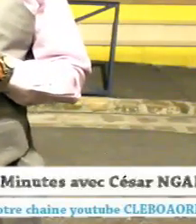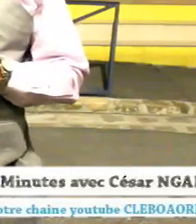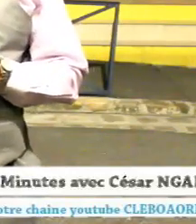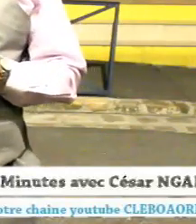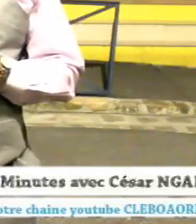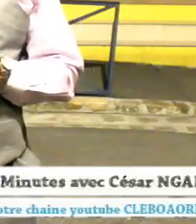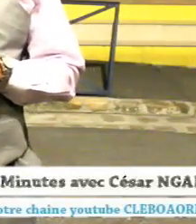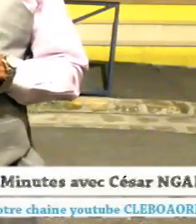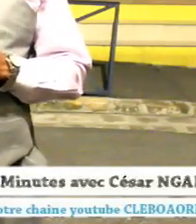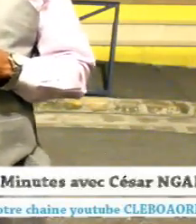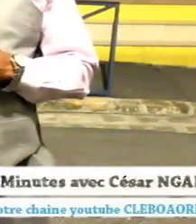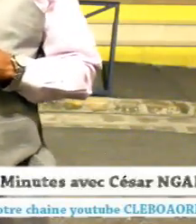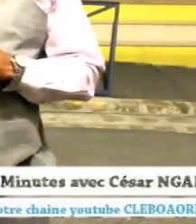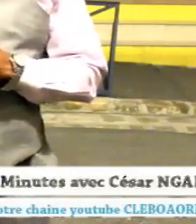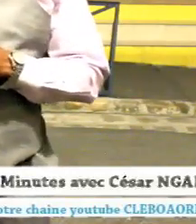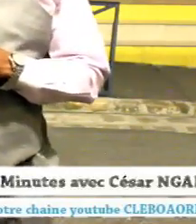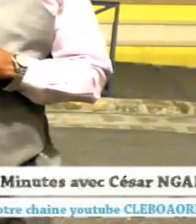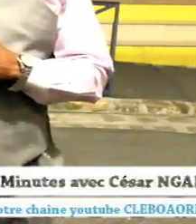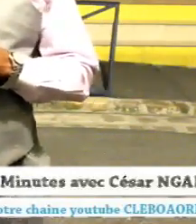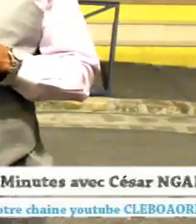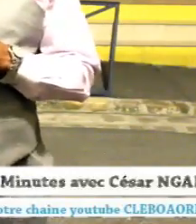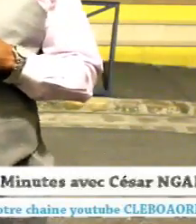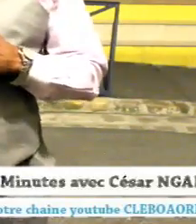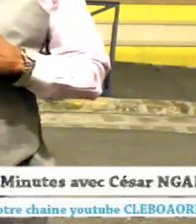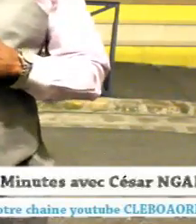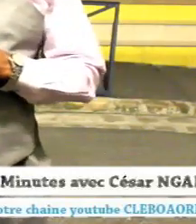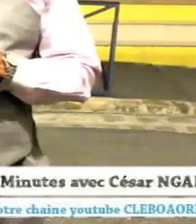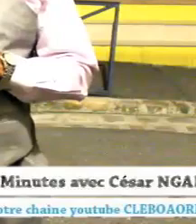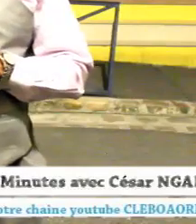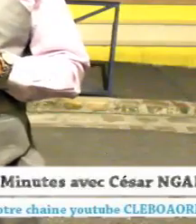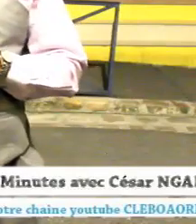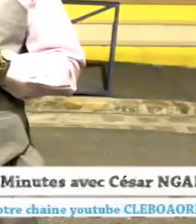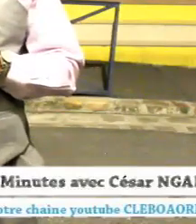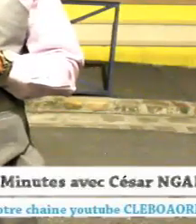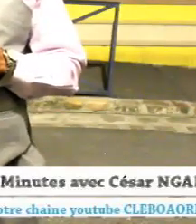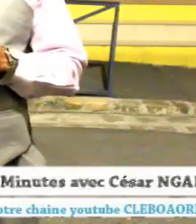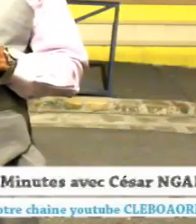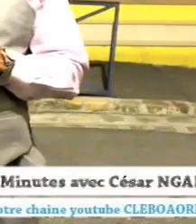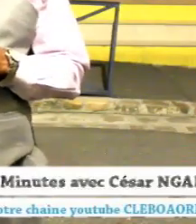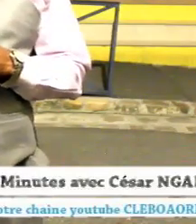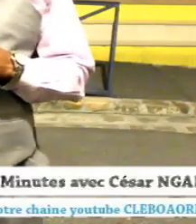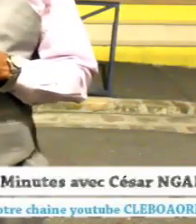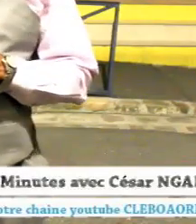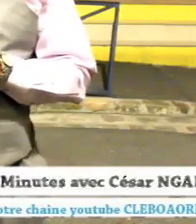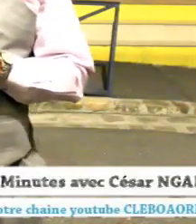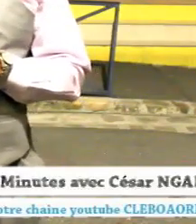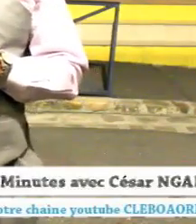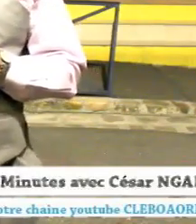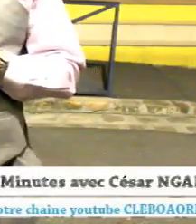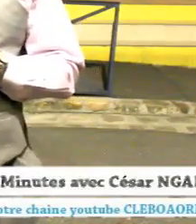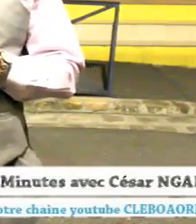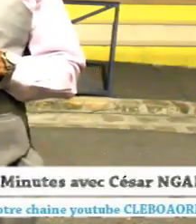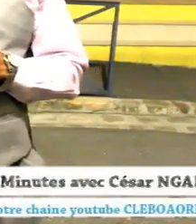et salami pe ndengi alingaki et salama do bino bobondo kansa penza do bino bokansa penza na gouvernement